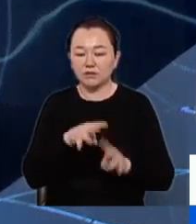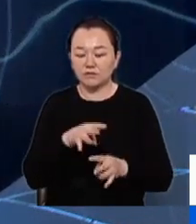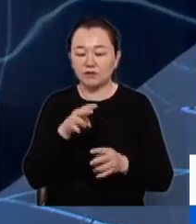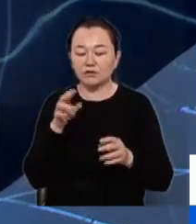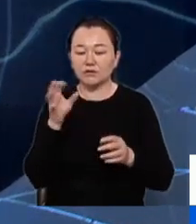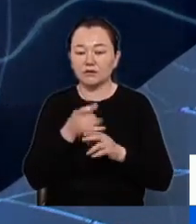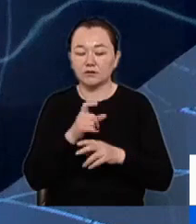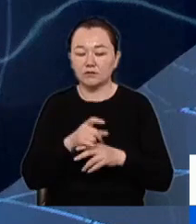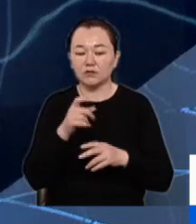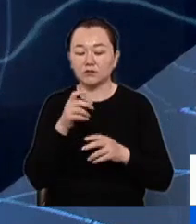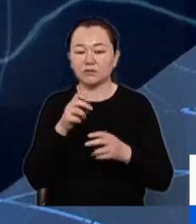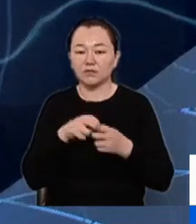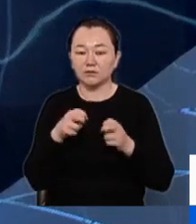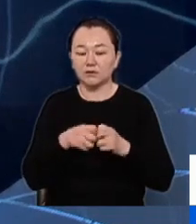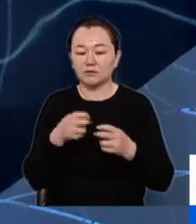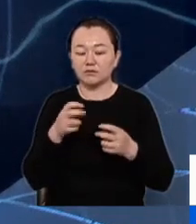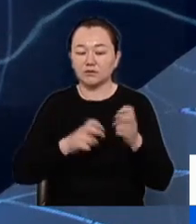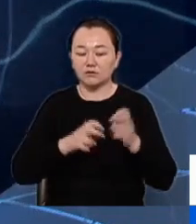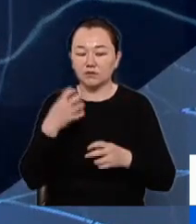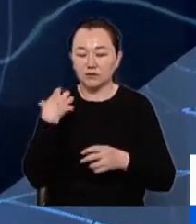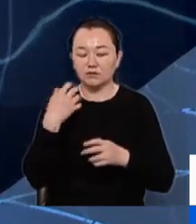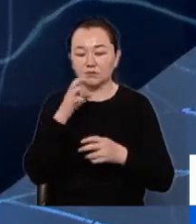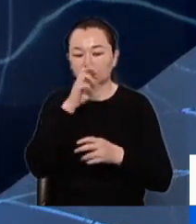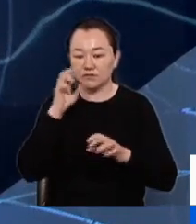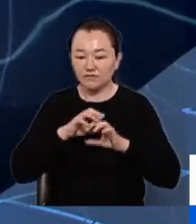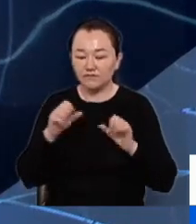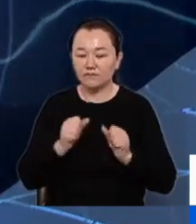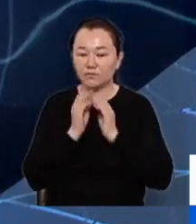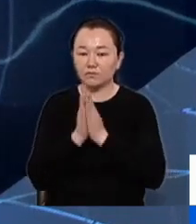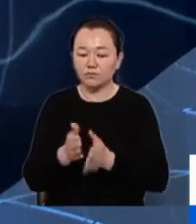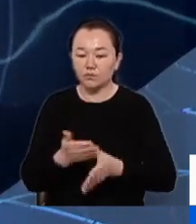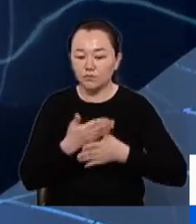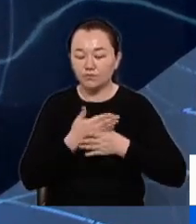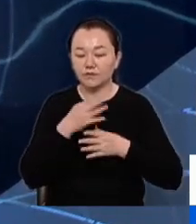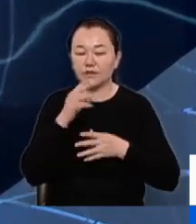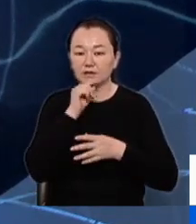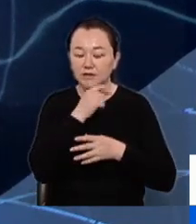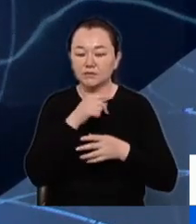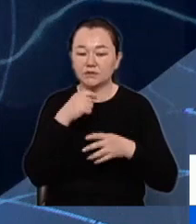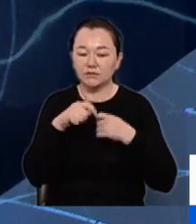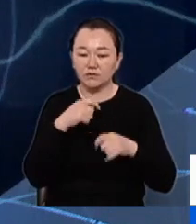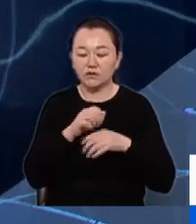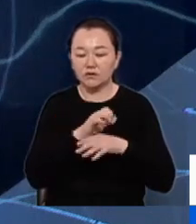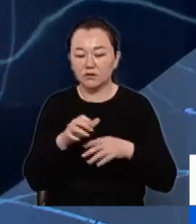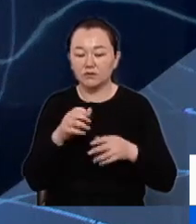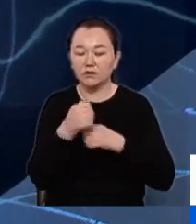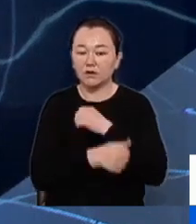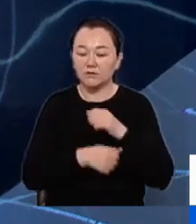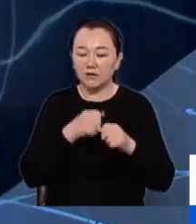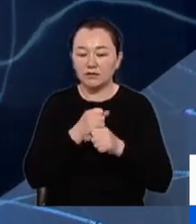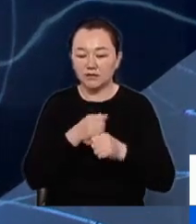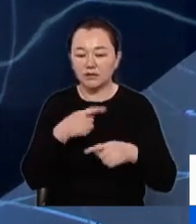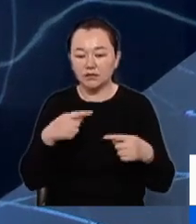Шақшадай басы шарадай болған зауыт иесі қазір үкіметтен көмек сұрап отыр. Ал экономистер отандық тауар өндірушілерді қолдау үшін кейбір